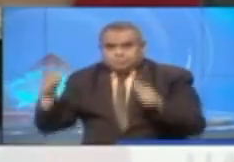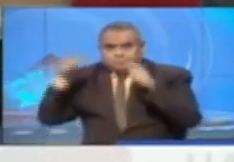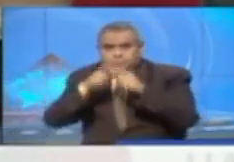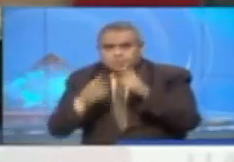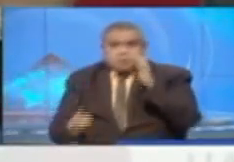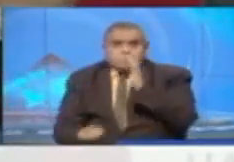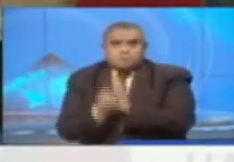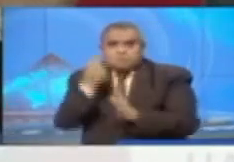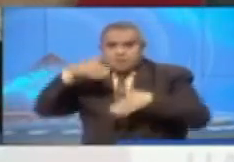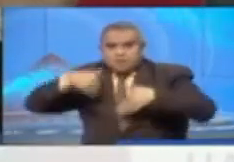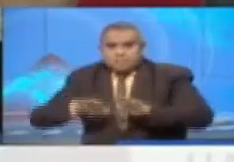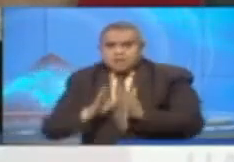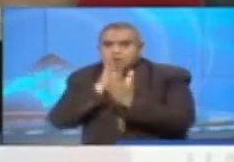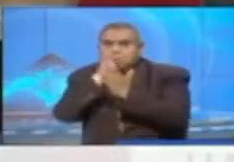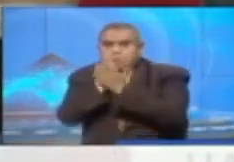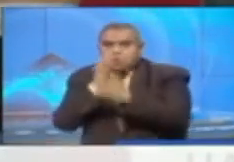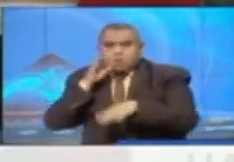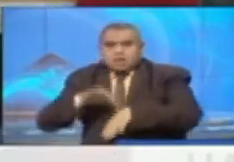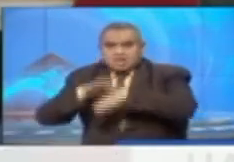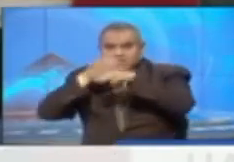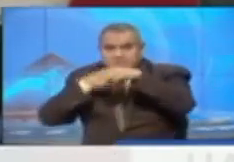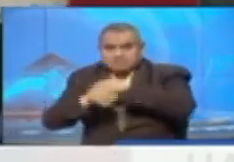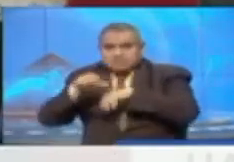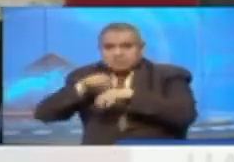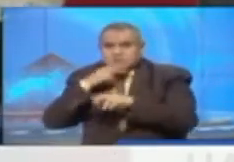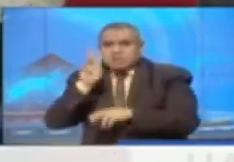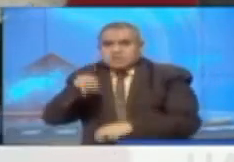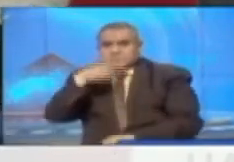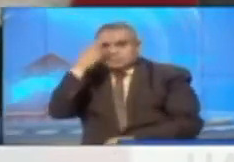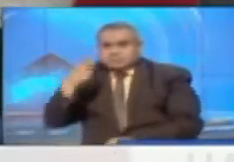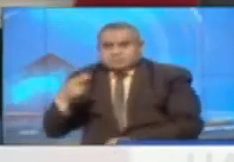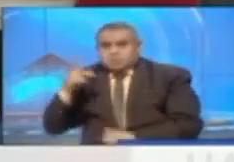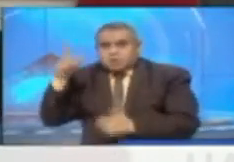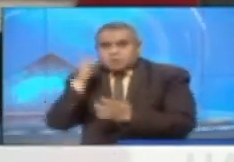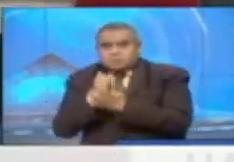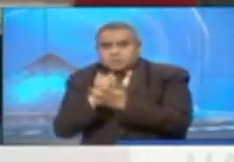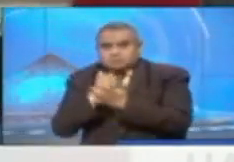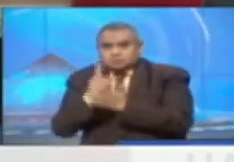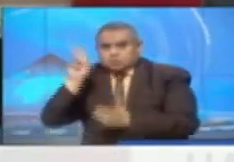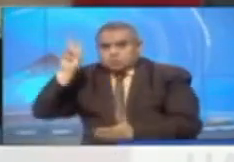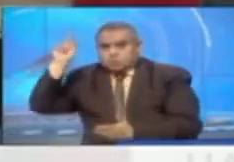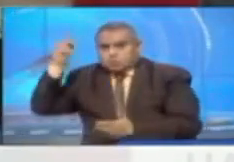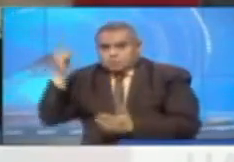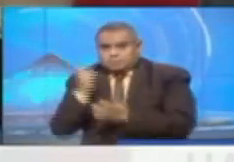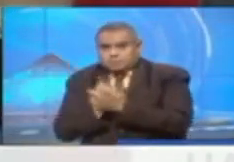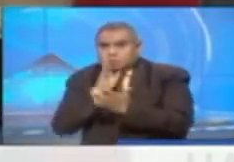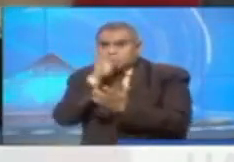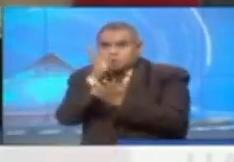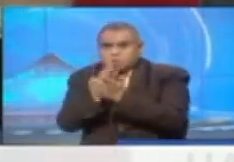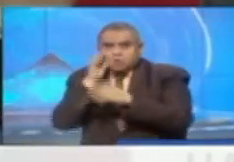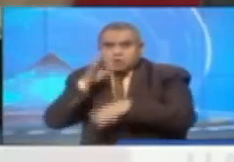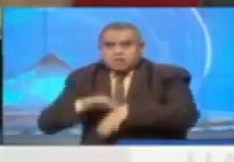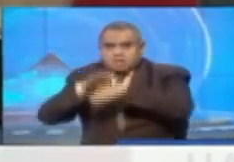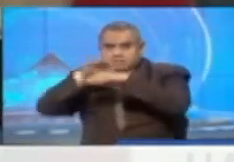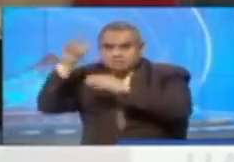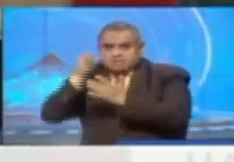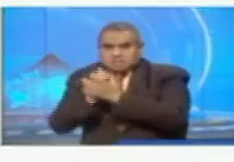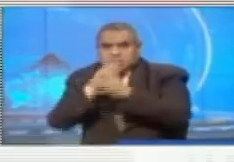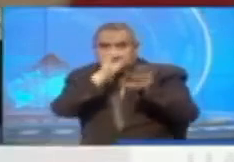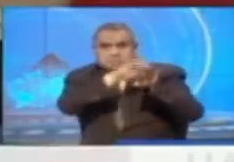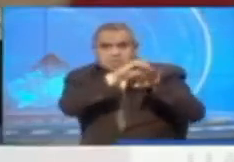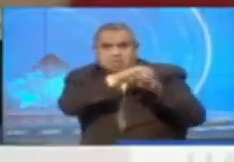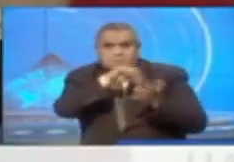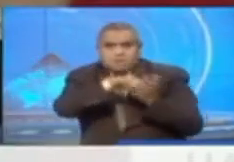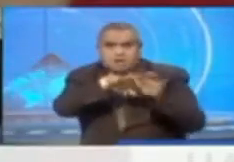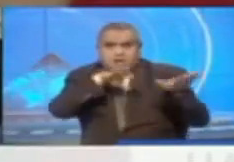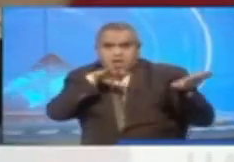طارئ لمجلس حقوق الإنسان في جنيف. كان مفوض الأمم المتحدة السامي لحقوق الإنسان فولكر تارك قد طلب إيران